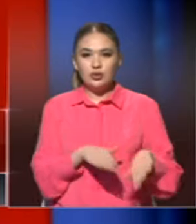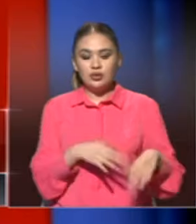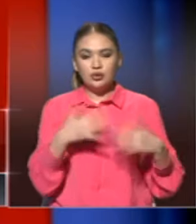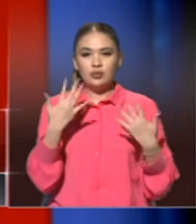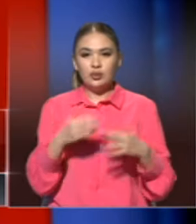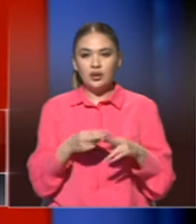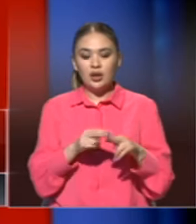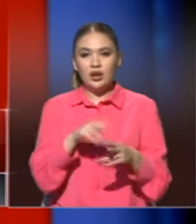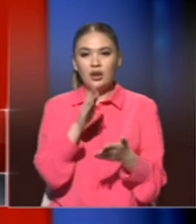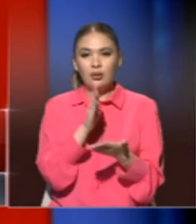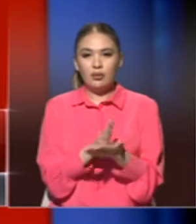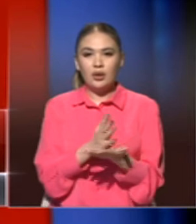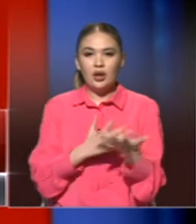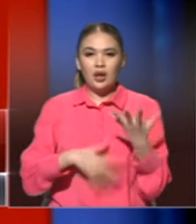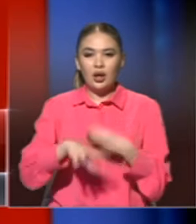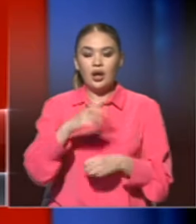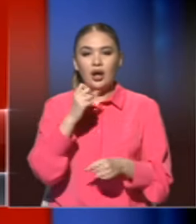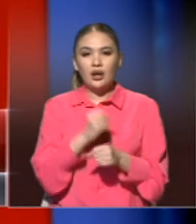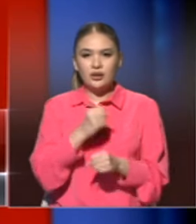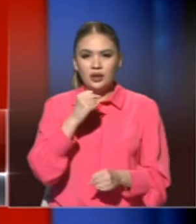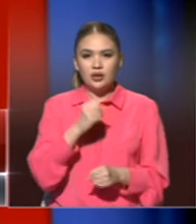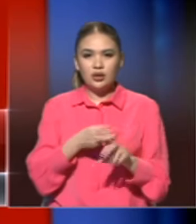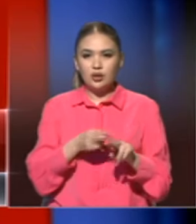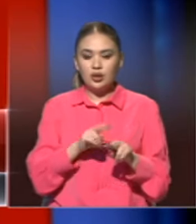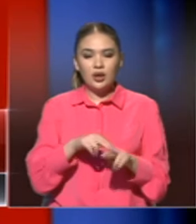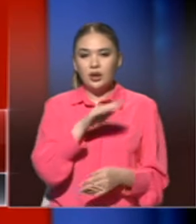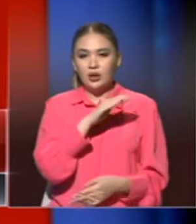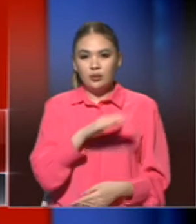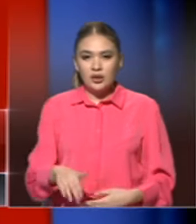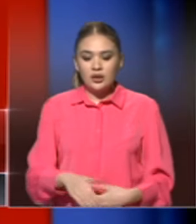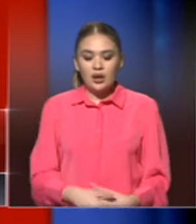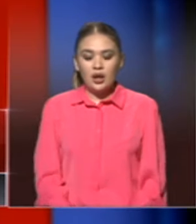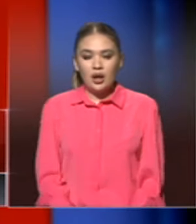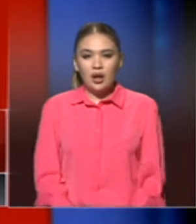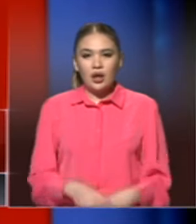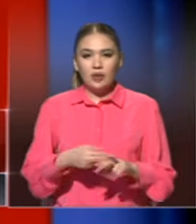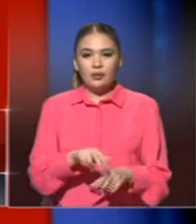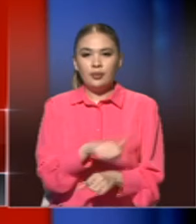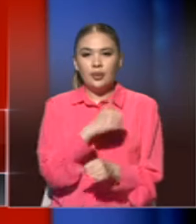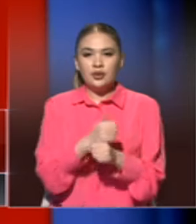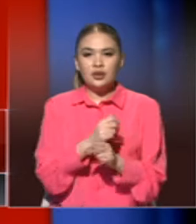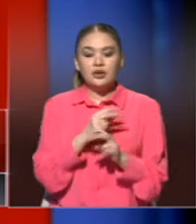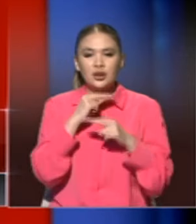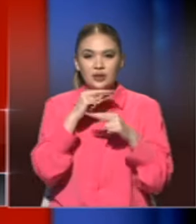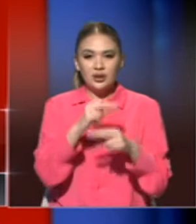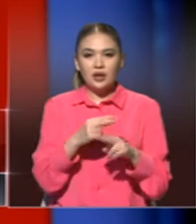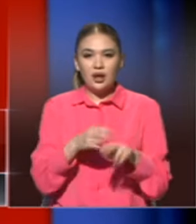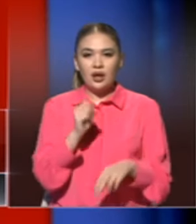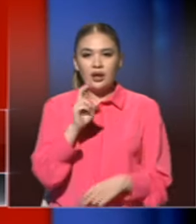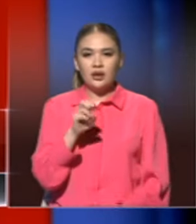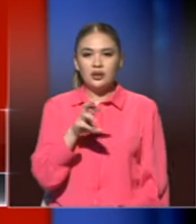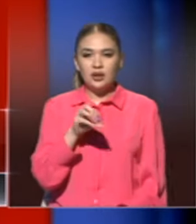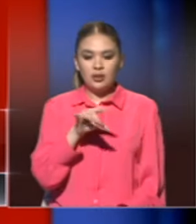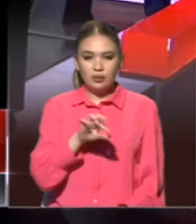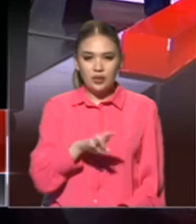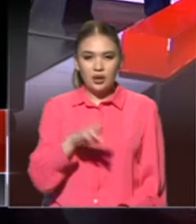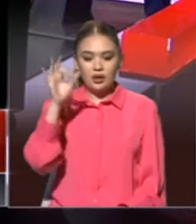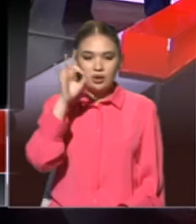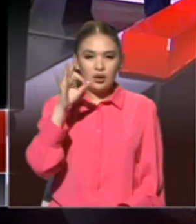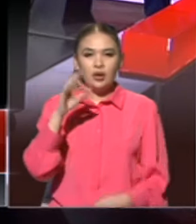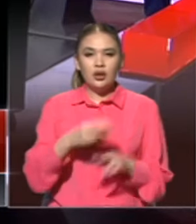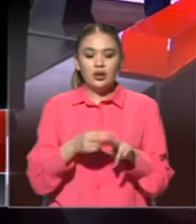тек қана еш барлық қатаңдату деген мәселе емес. Бұл жерде біздің басты назарда бұл академиялық адалдық принциптерінің